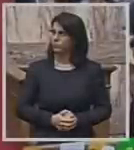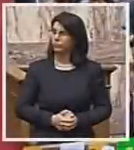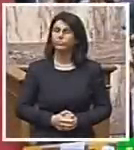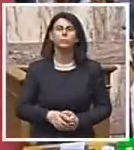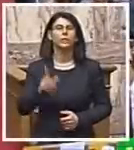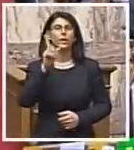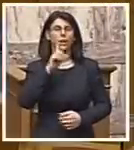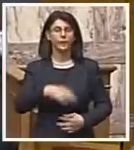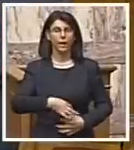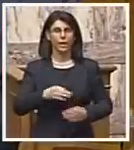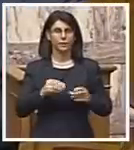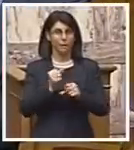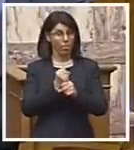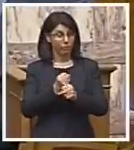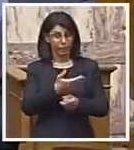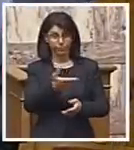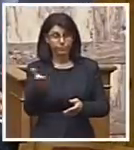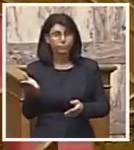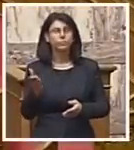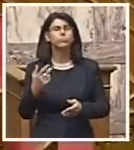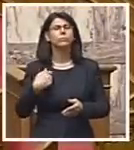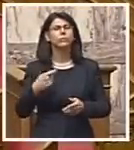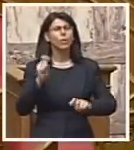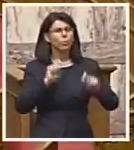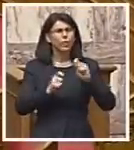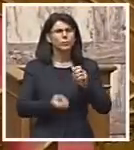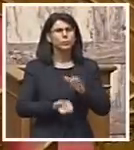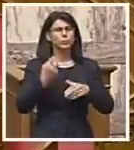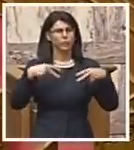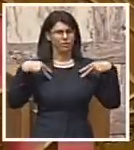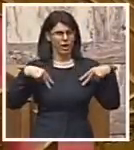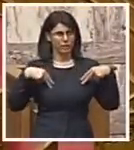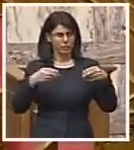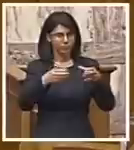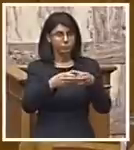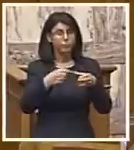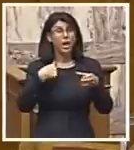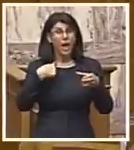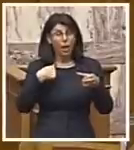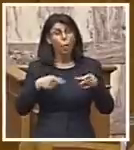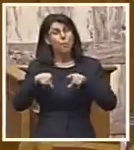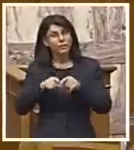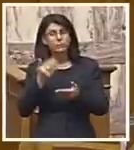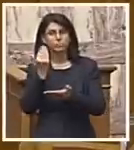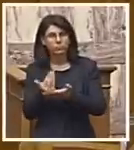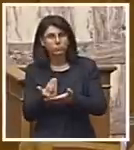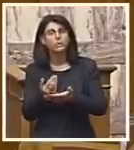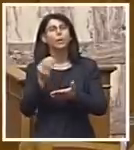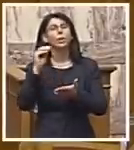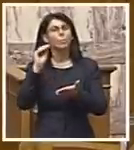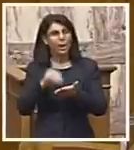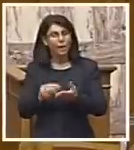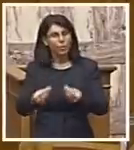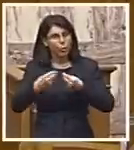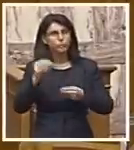Κυρίες και κύριοι συνάδελφοι, με την συγκρότηση της νέας κυβέρνησης ζήτησα ανανέωση της εμπιστοσύνης του Ελληνικού